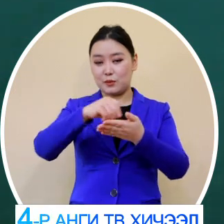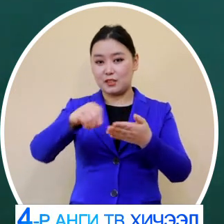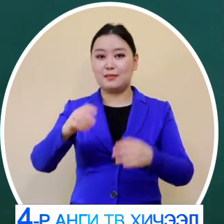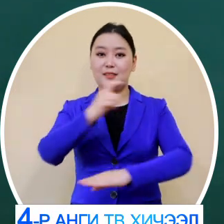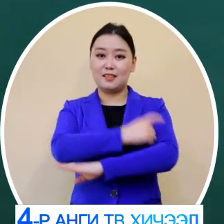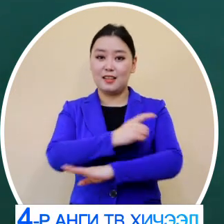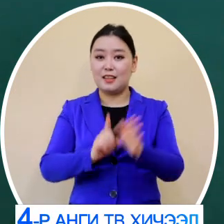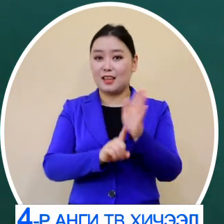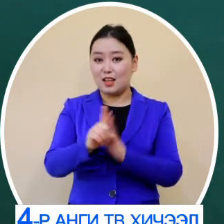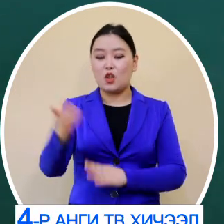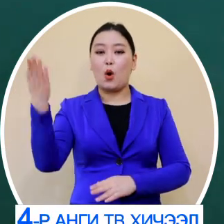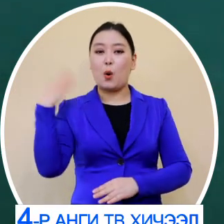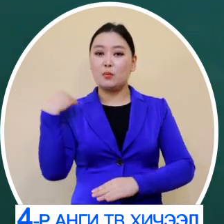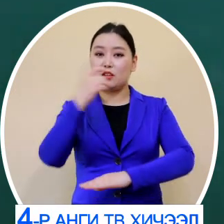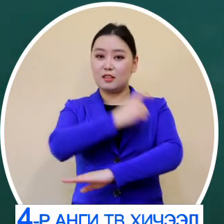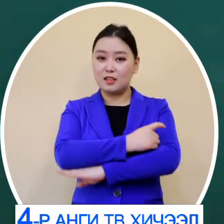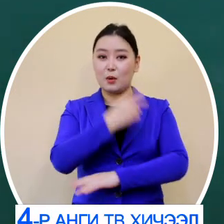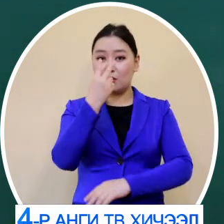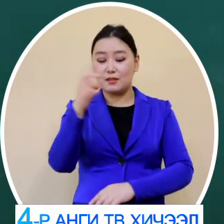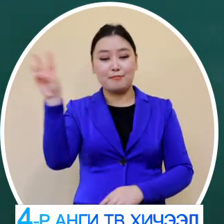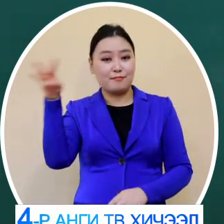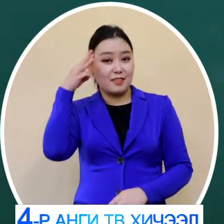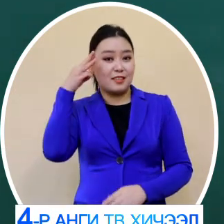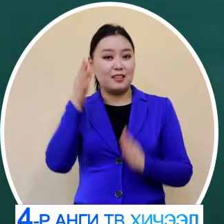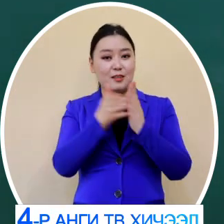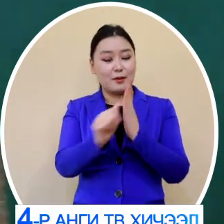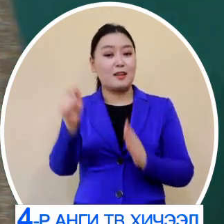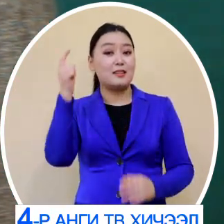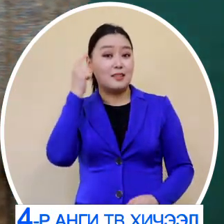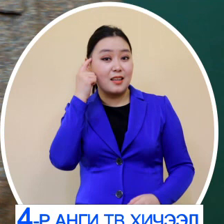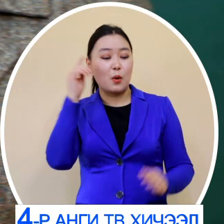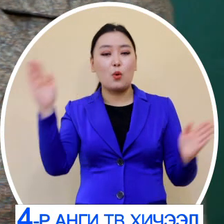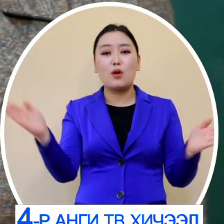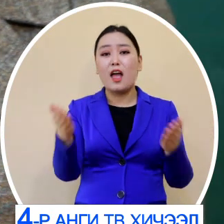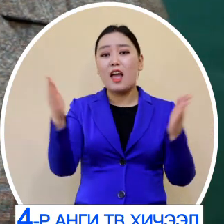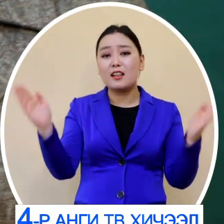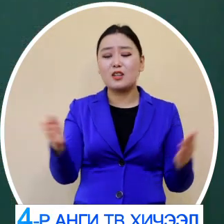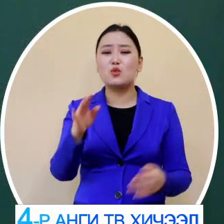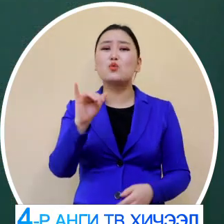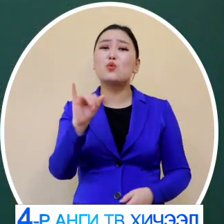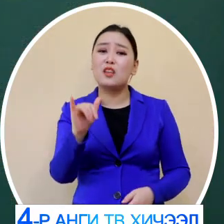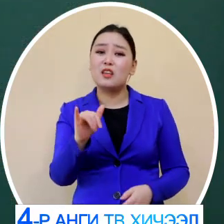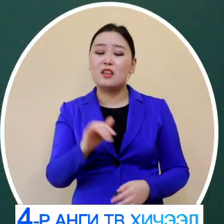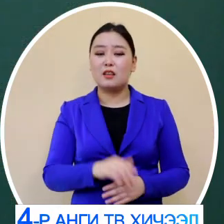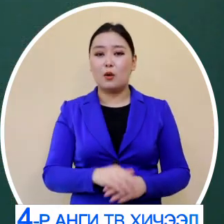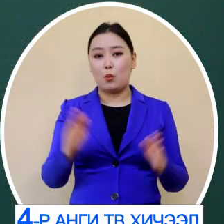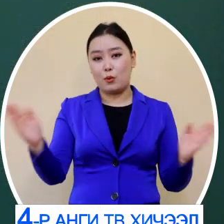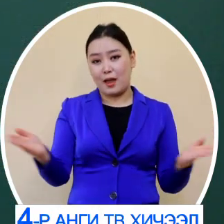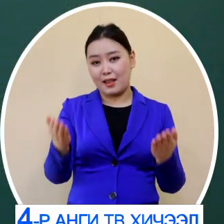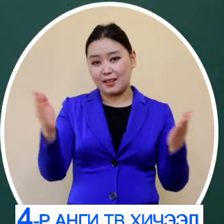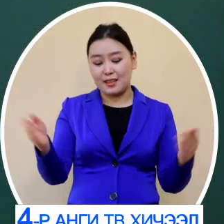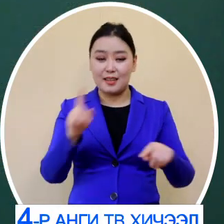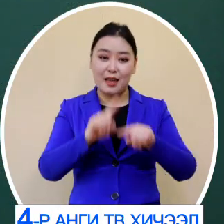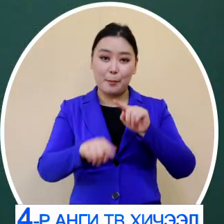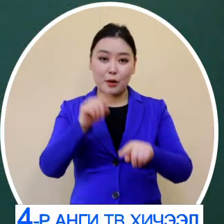эхэнд бүгдээрээ өмнөх хичээлүүдээр үзсэн мэдлэг чадвараа сэргээн санцгаая. Уриалга гэж юу вэ? За уриалгыг